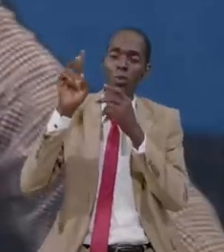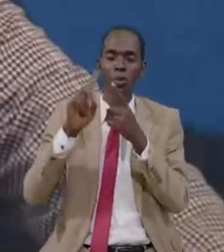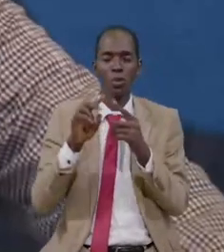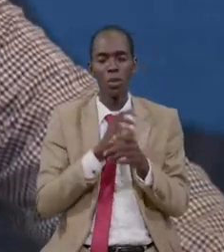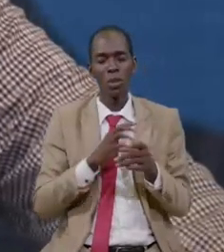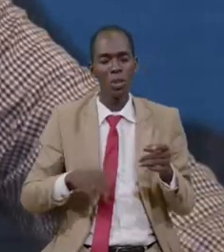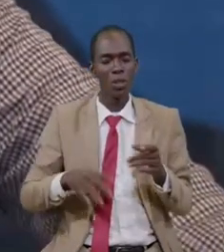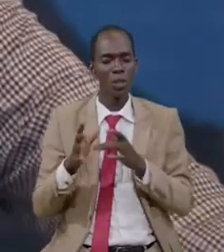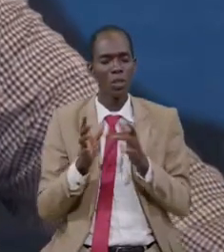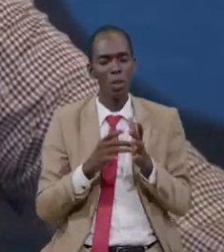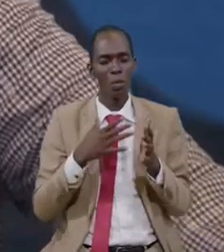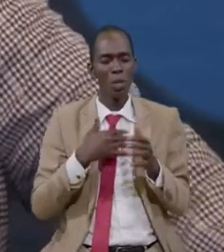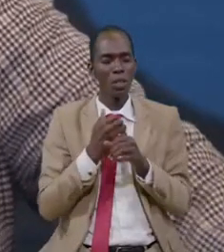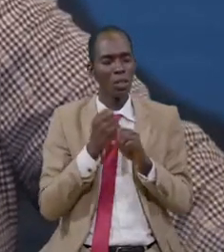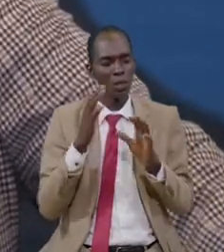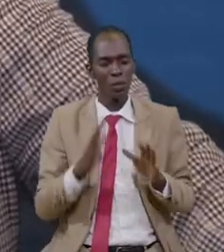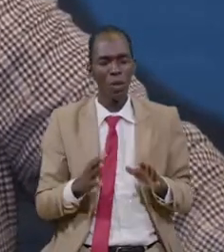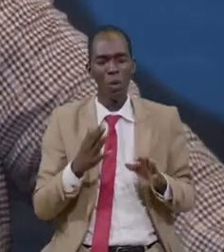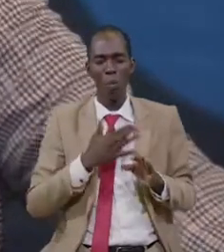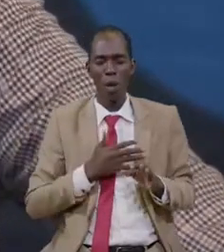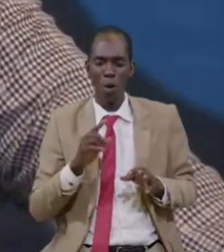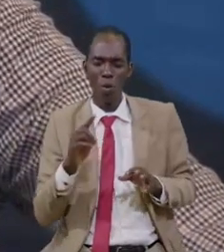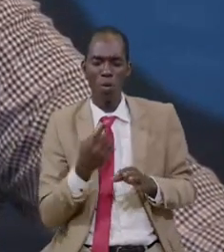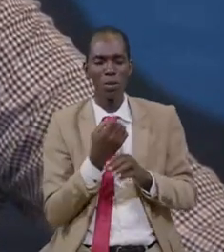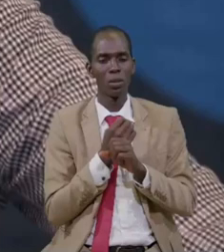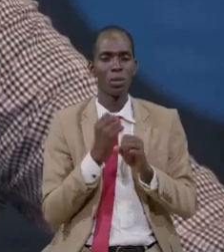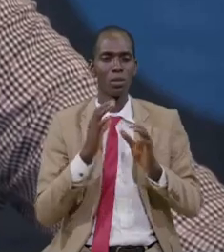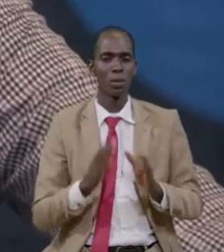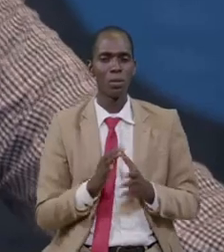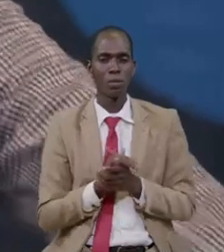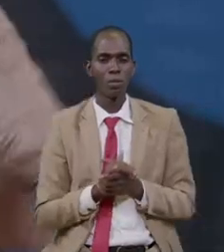sauveur, mon seul sauveur. Parle au Seigneur.